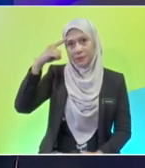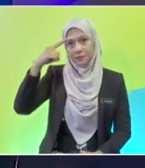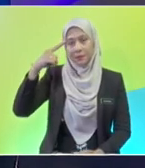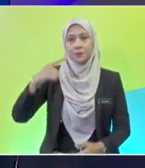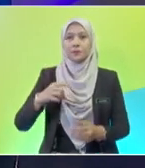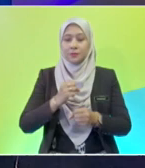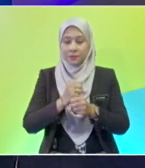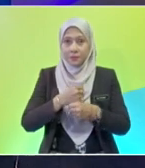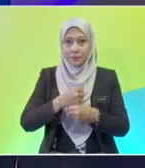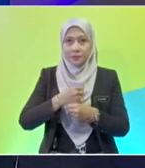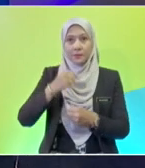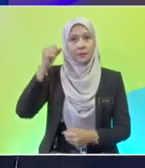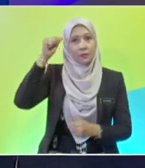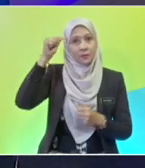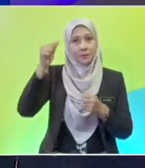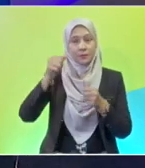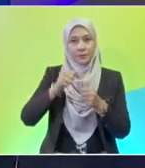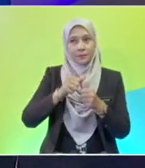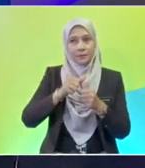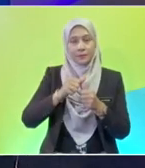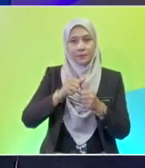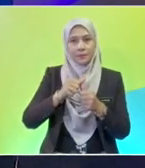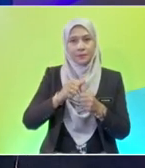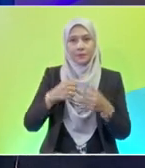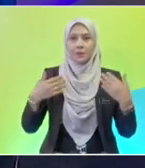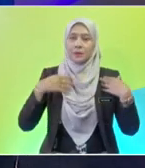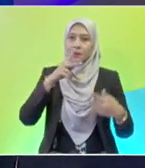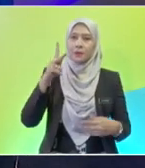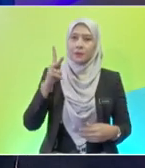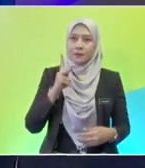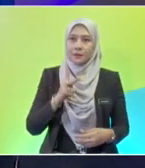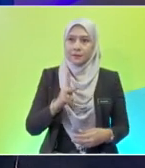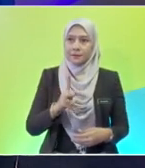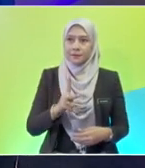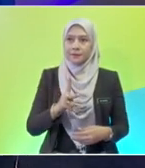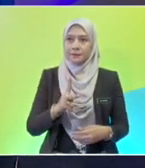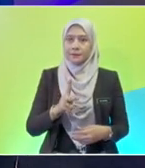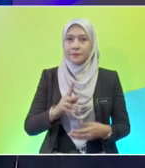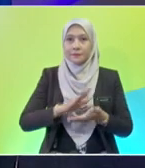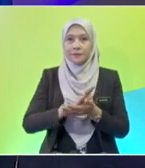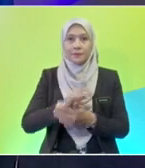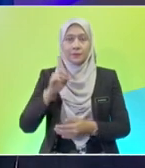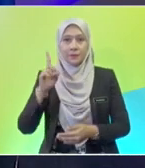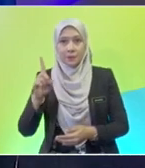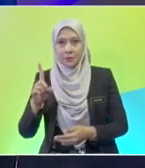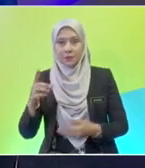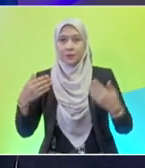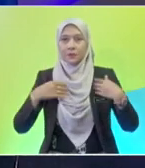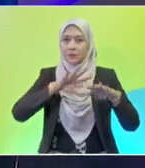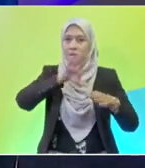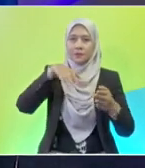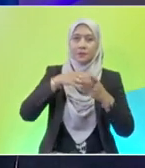Adakah soalnya kertas satu ini mencakupi semua tahajud dalam kuteks iya iya tak ada